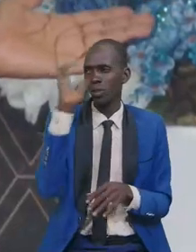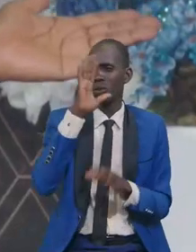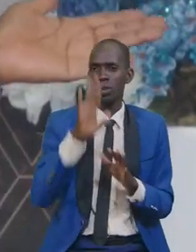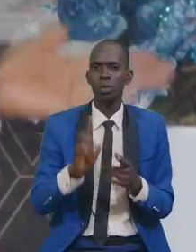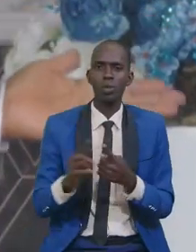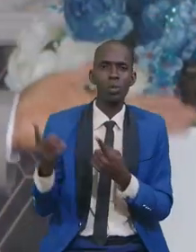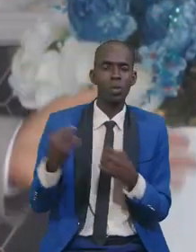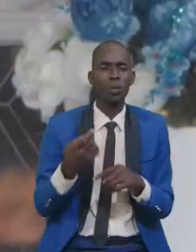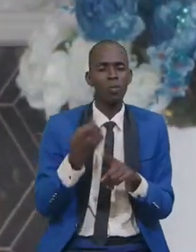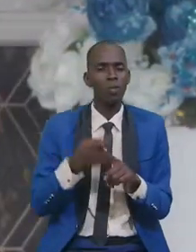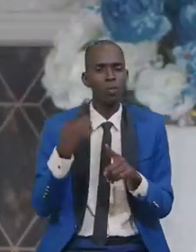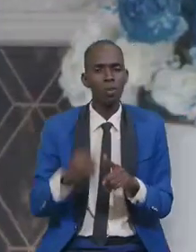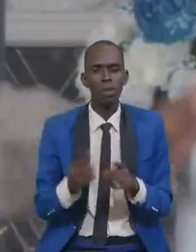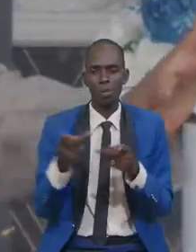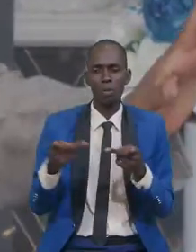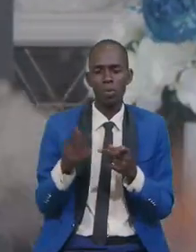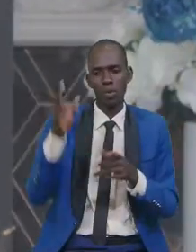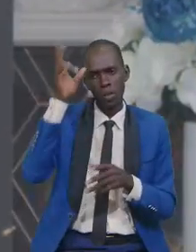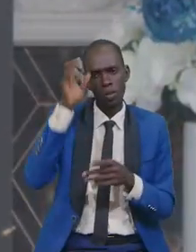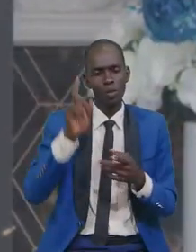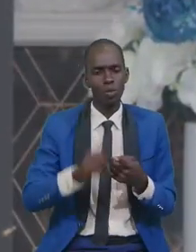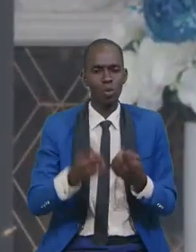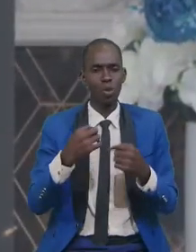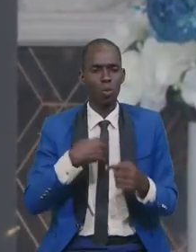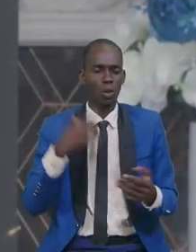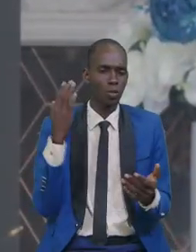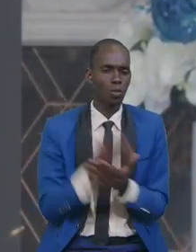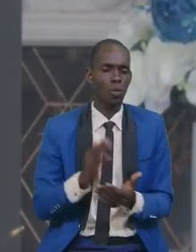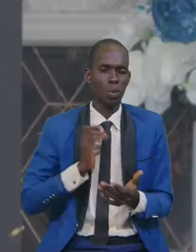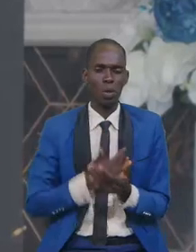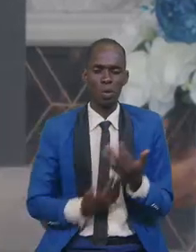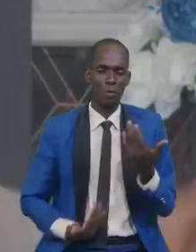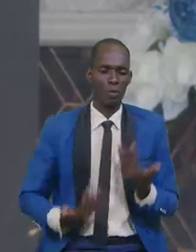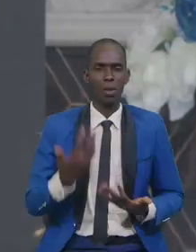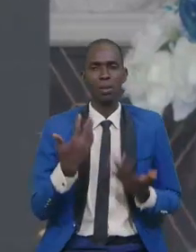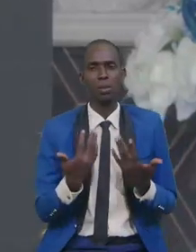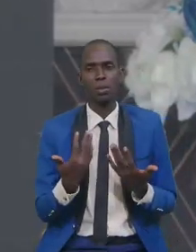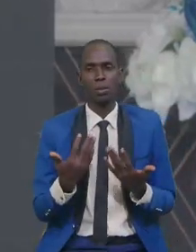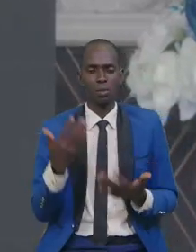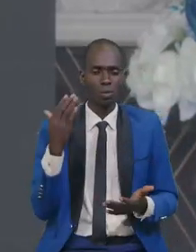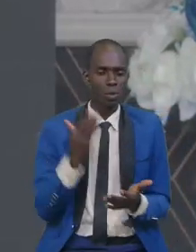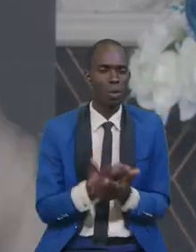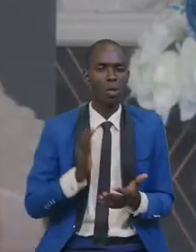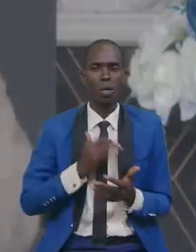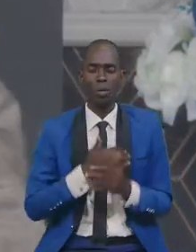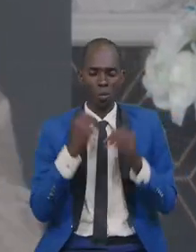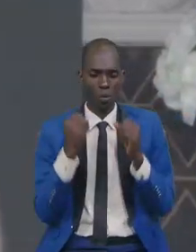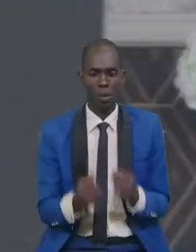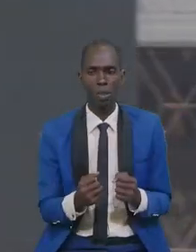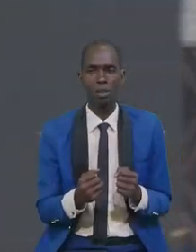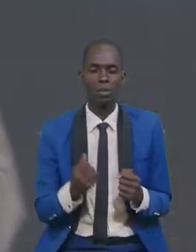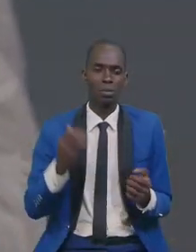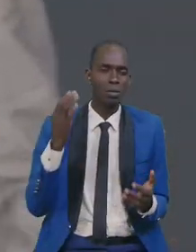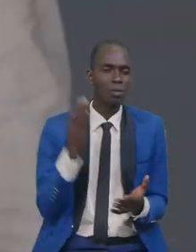vienne du camp du diable pour venir éteindre notre feu, éteindre notre